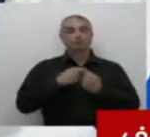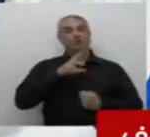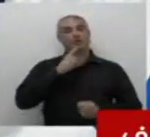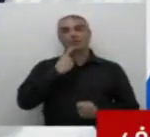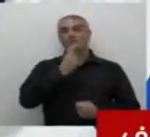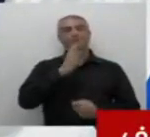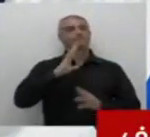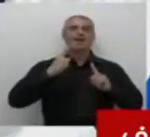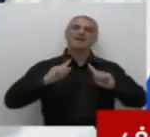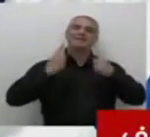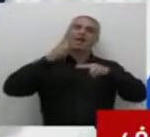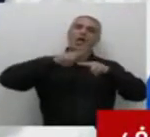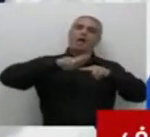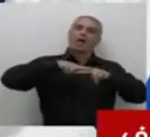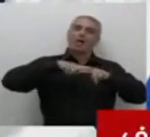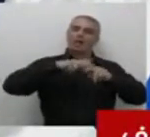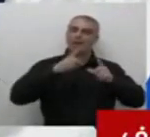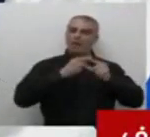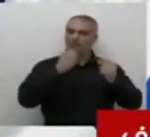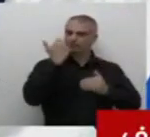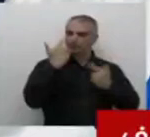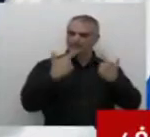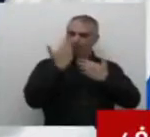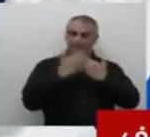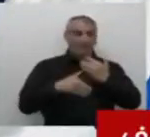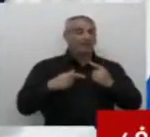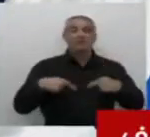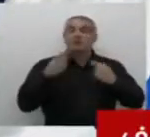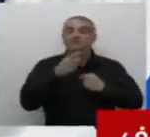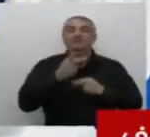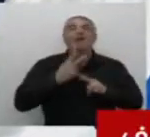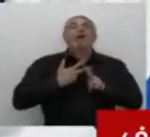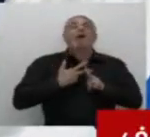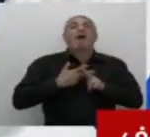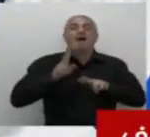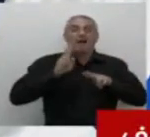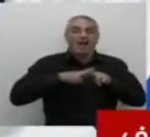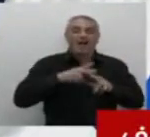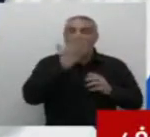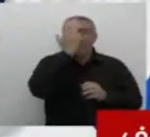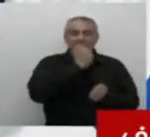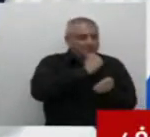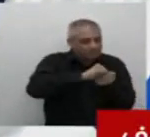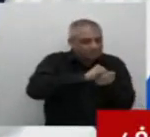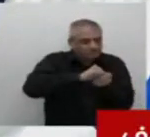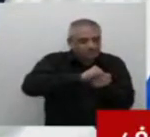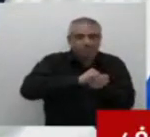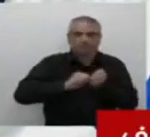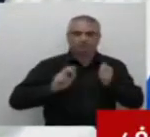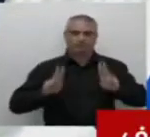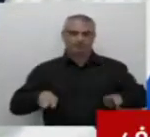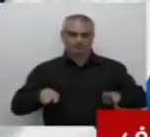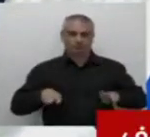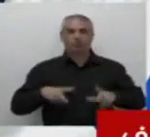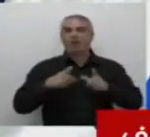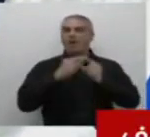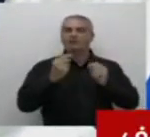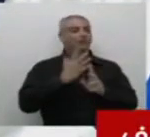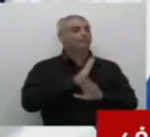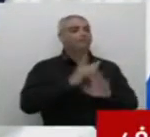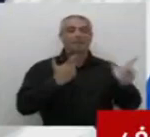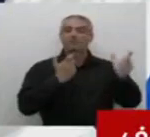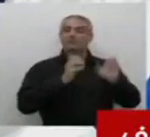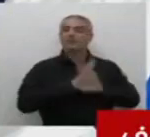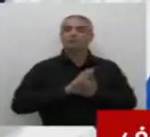اذا احتاج الامر ونحن اذا تكلمنا عن اليوم بعد الحرب فهذا اليوم لن ياتي الا بعد القضاء